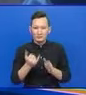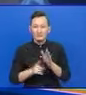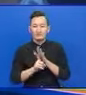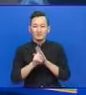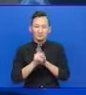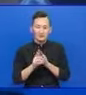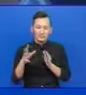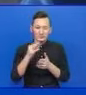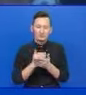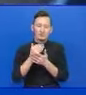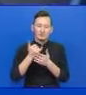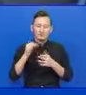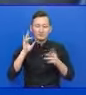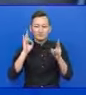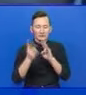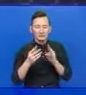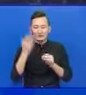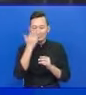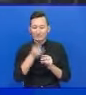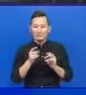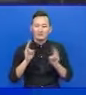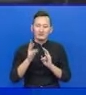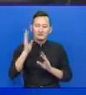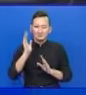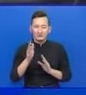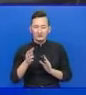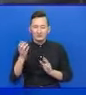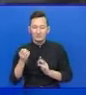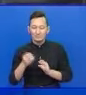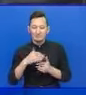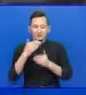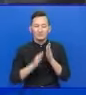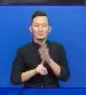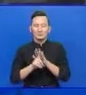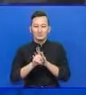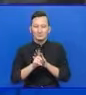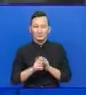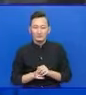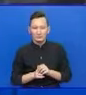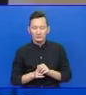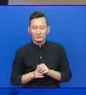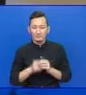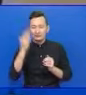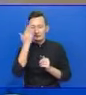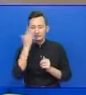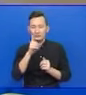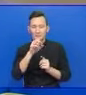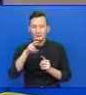кесіп, көпке танылуына да аталмыш фильм ұйытқы болып, кемел келешекке жол ашты. Фильмнің атауы «Hello, ауыл»